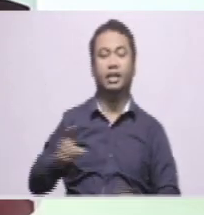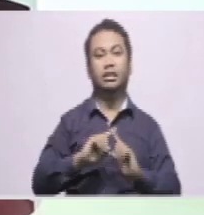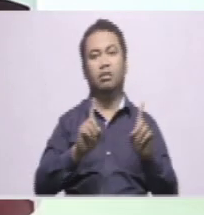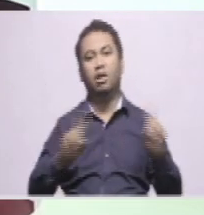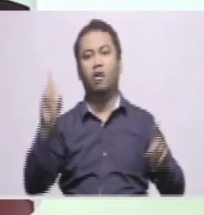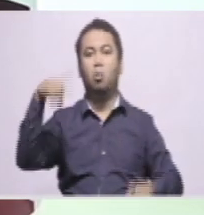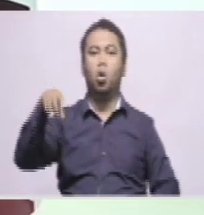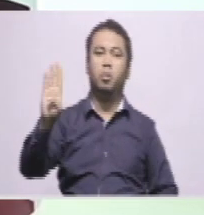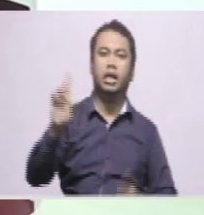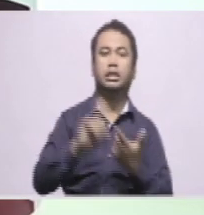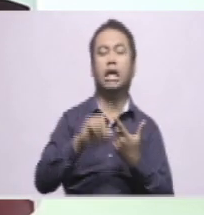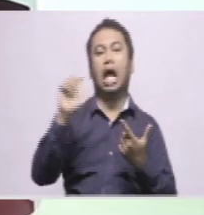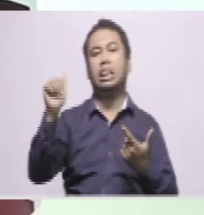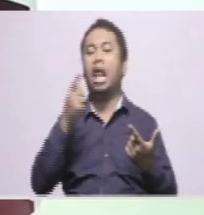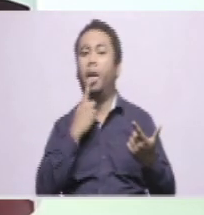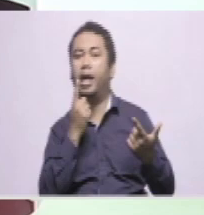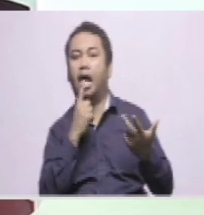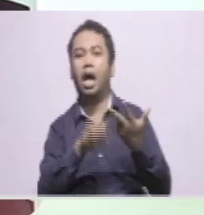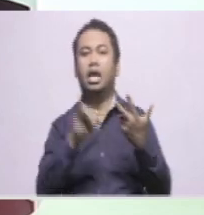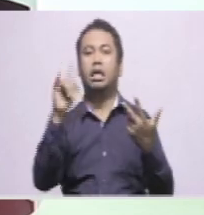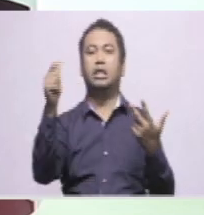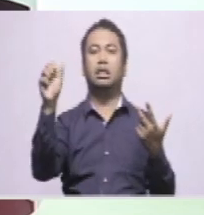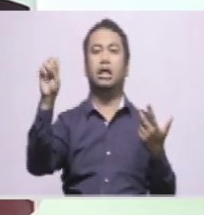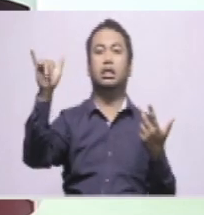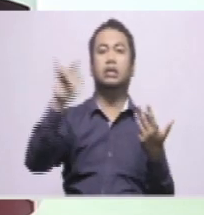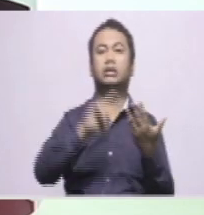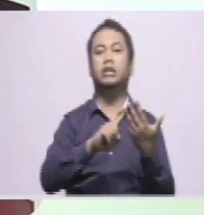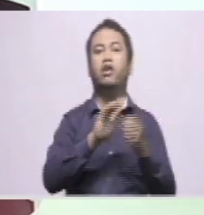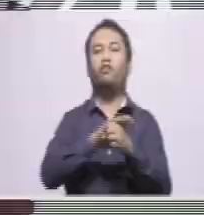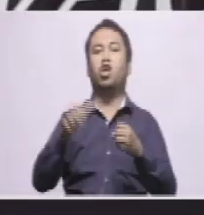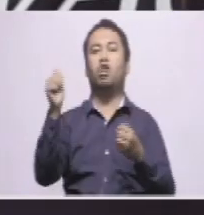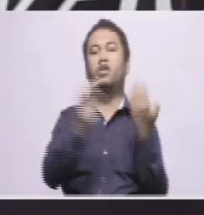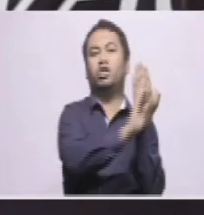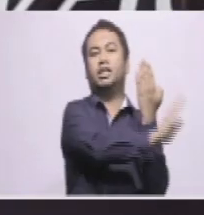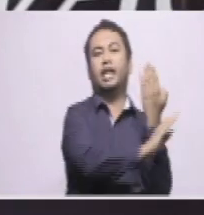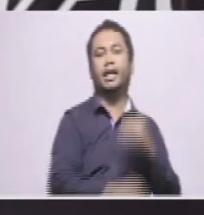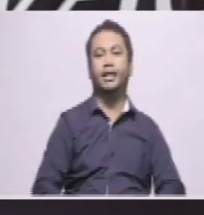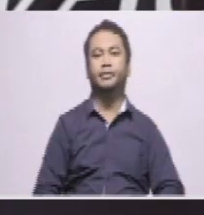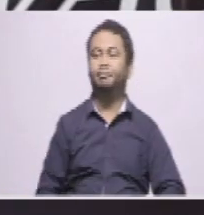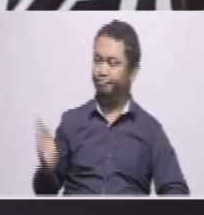Port Berger Andilamena Itasy Fianarivo Atsinanana hoarahintsika indray miaraka indray ny mikasika ireo